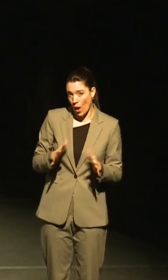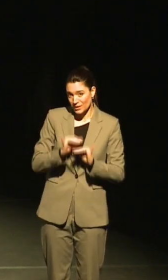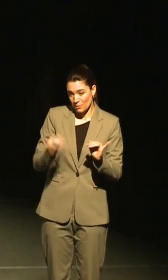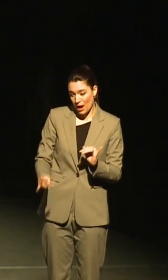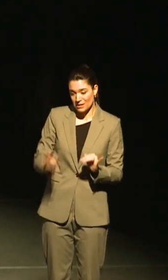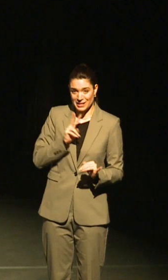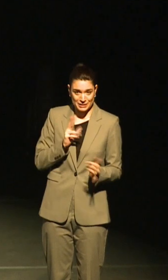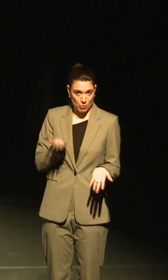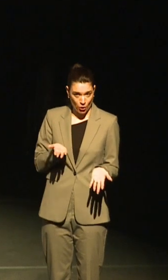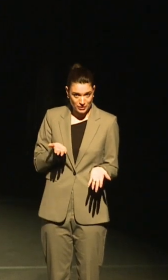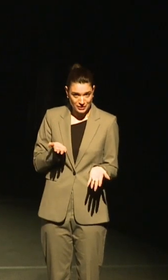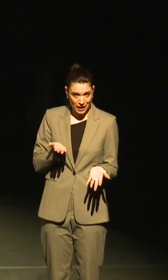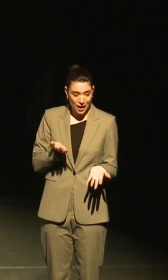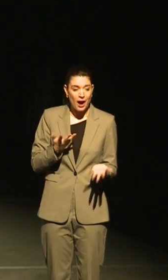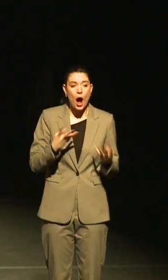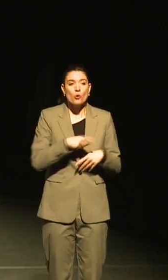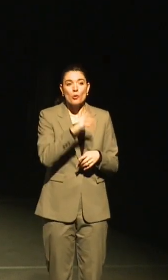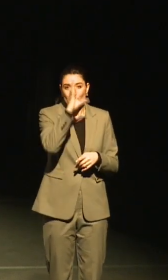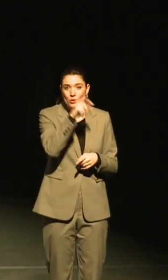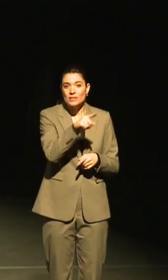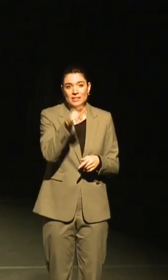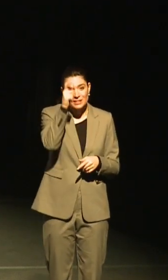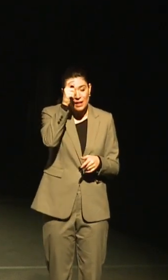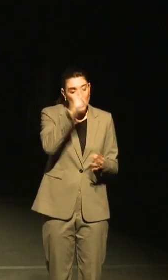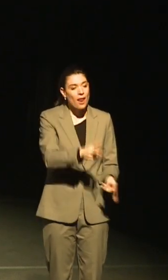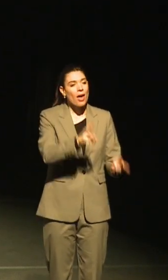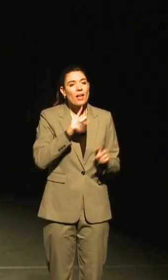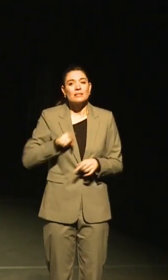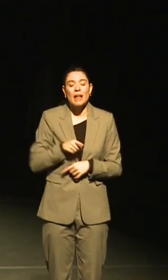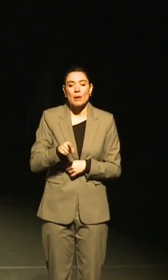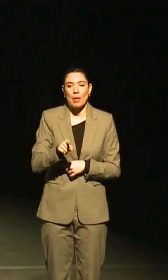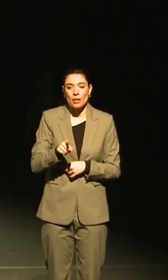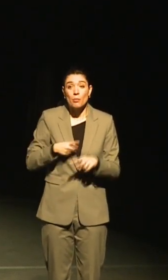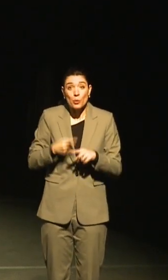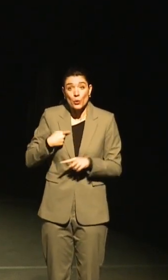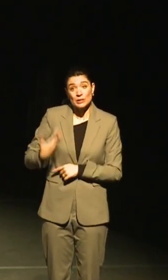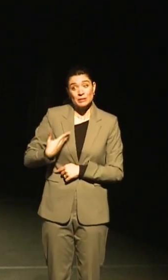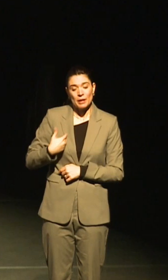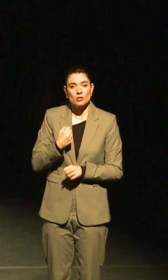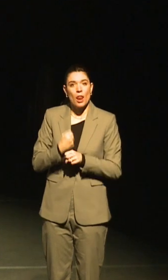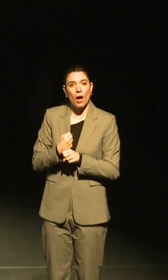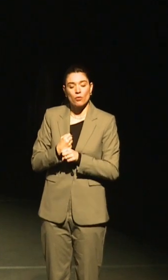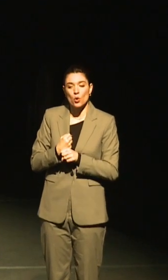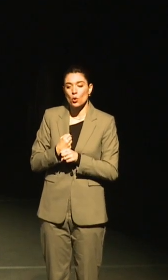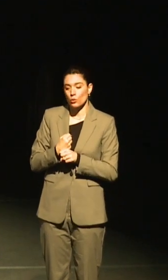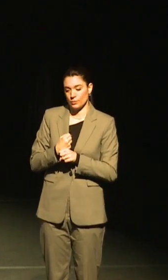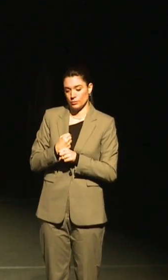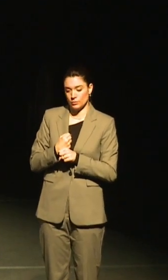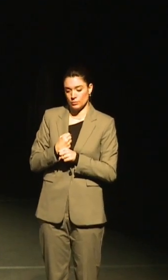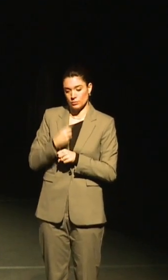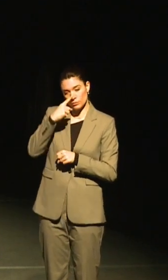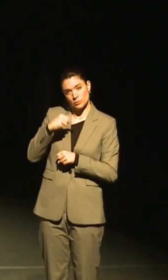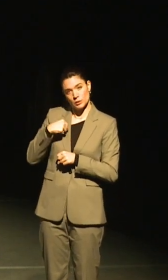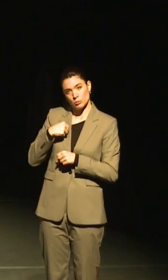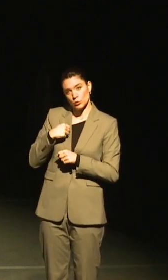da sempre lavora all'interno dell'associazione della direzione del personale perché penso che chi si occupa